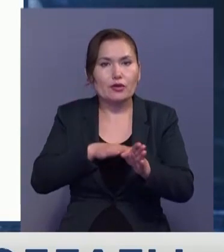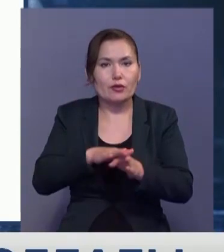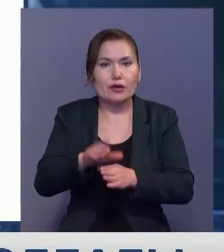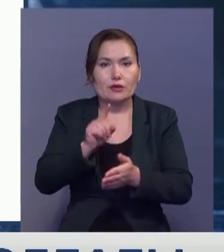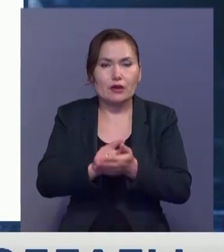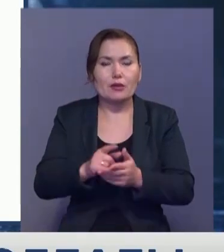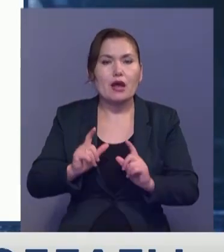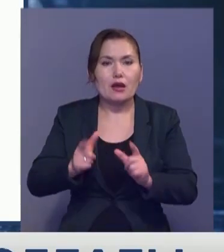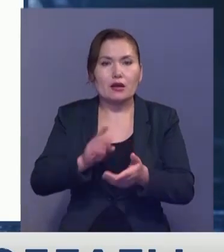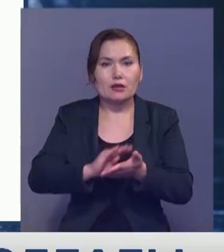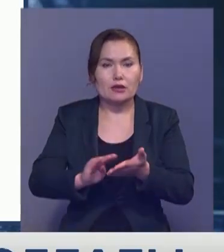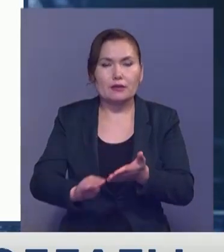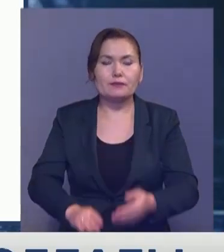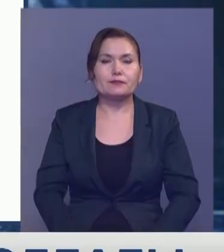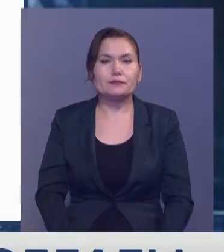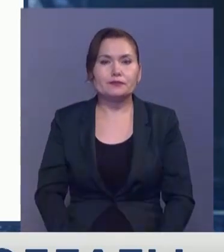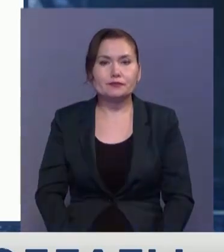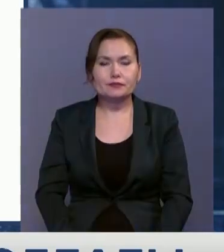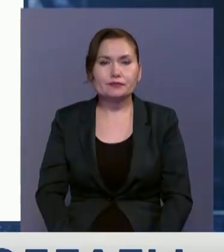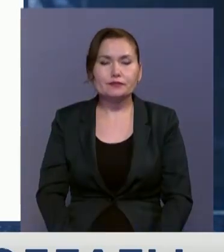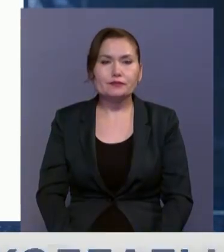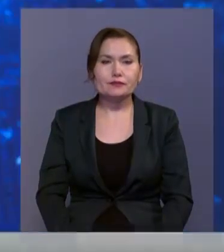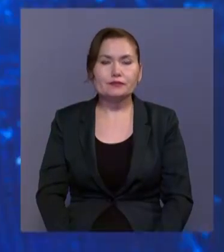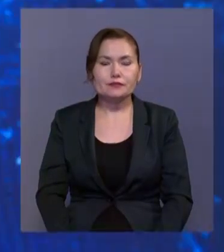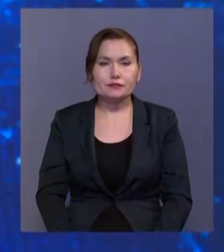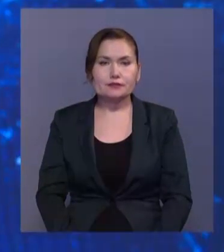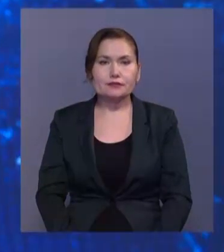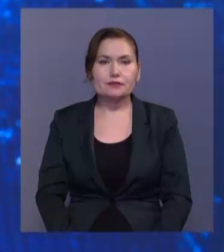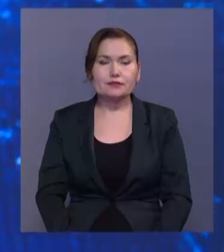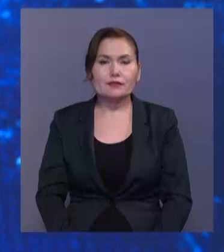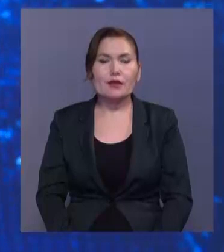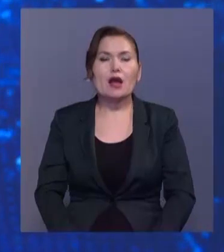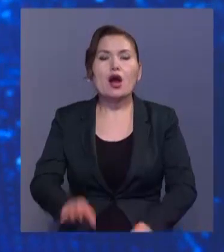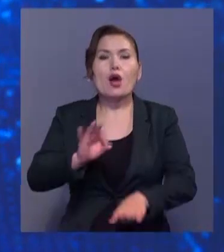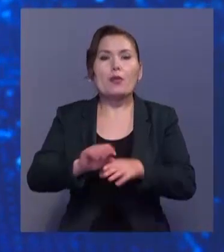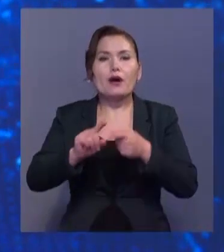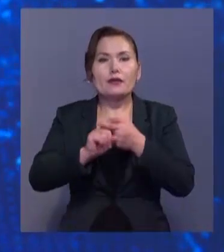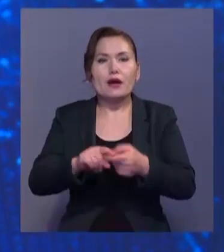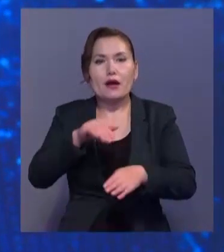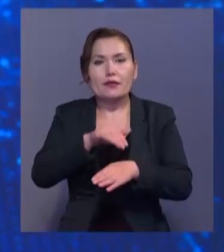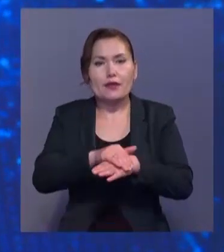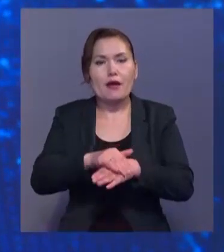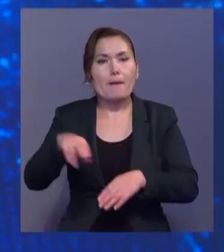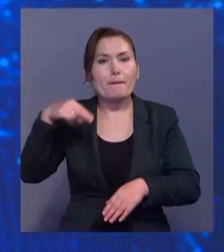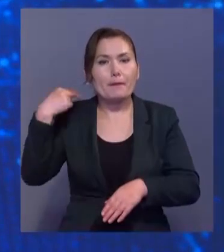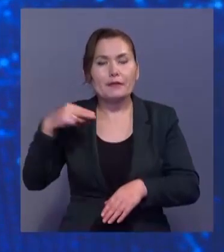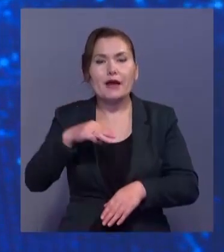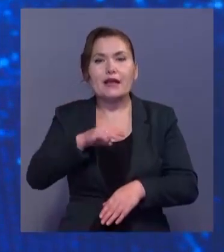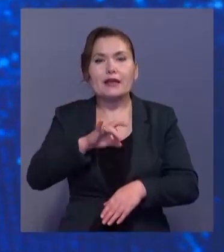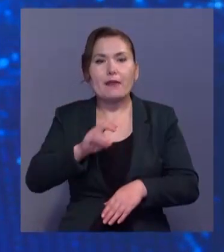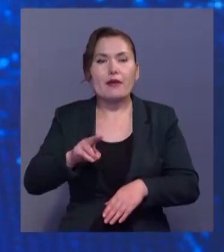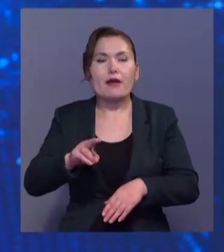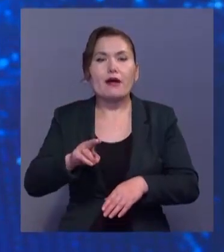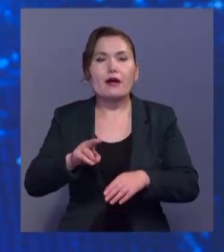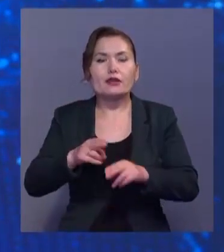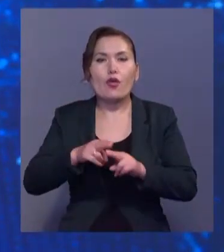орындауға шақырамын делінген жеделхатта. Вирус жұқтырып алған президент Дональд Трампқа